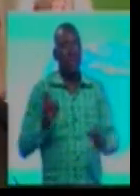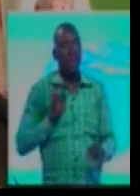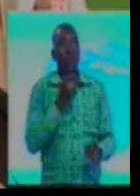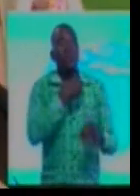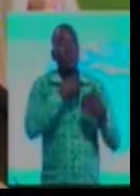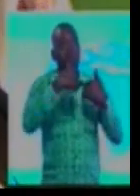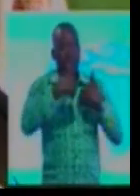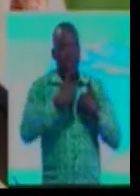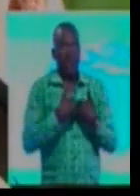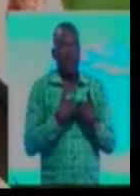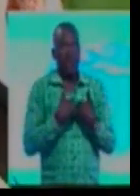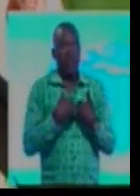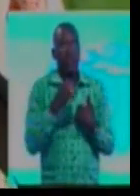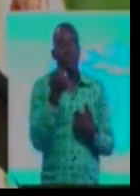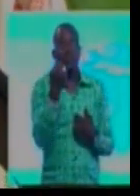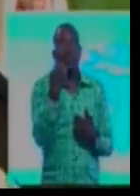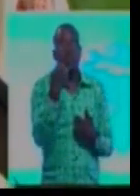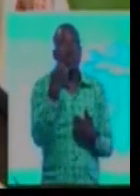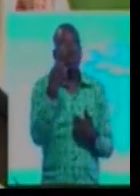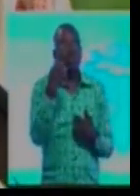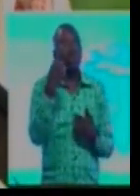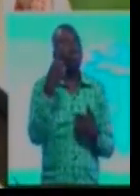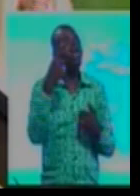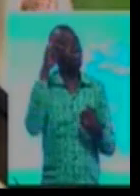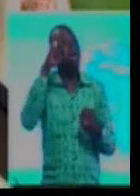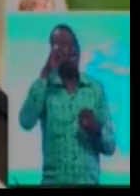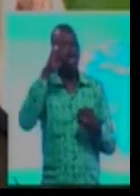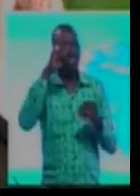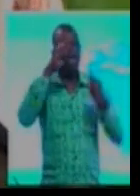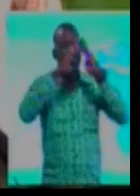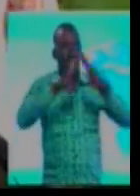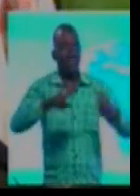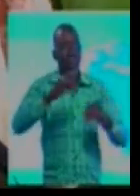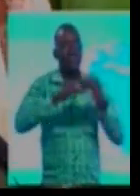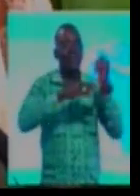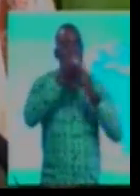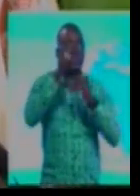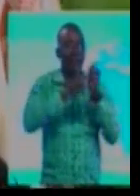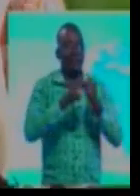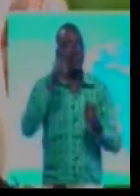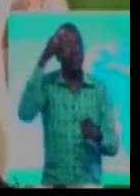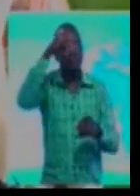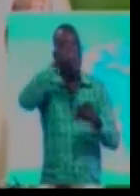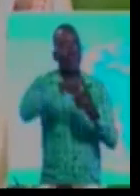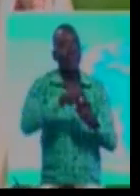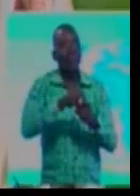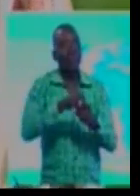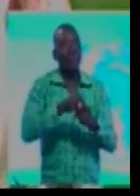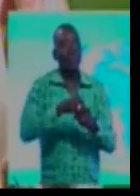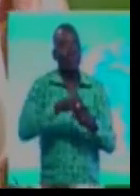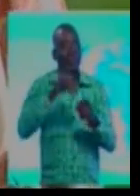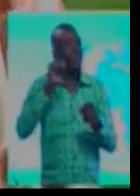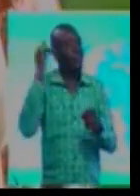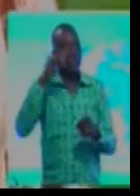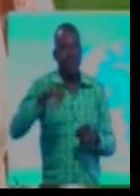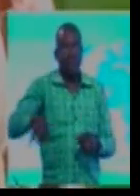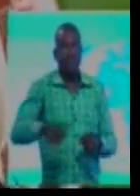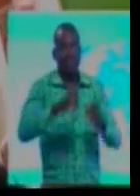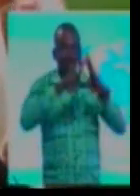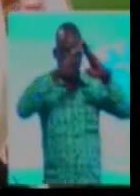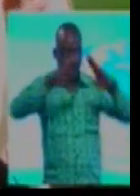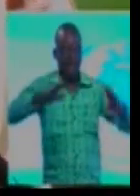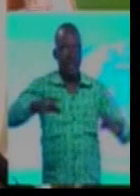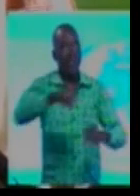qui ont été construits au niveau des régions. Mais également, en termes de jardins nutritifs, nous avons autour